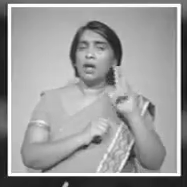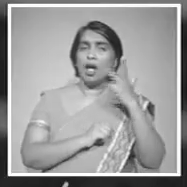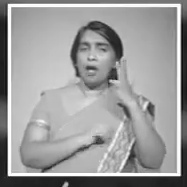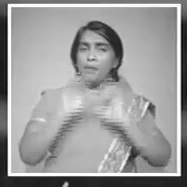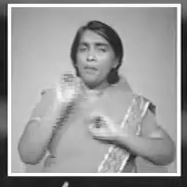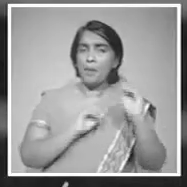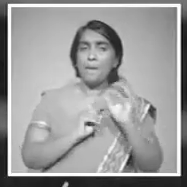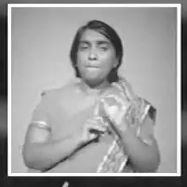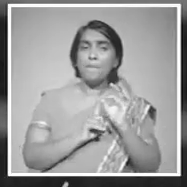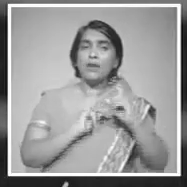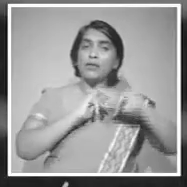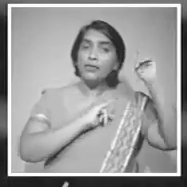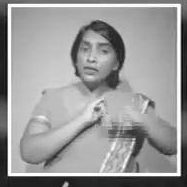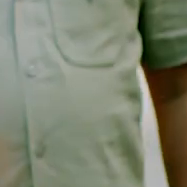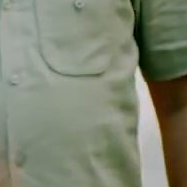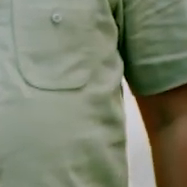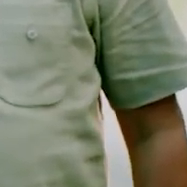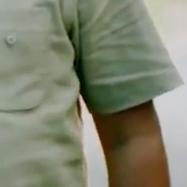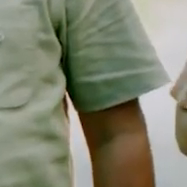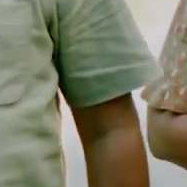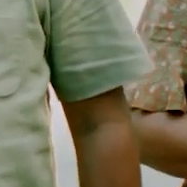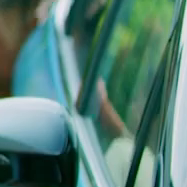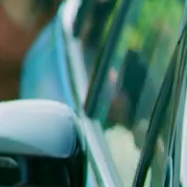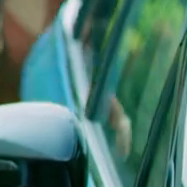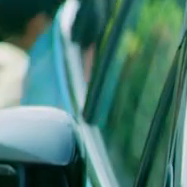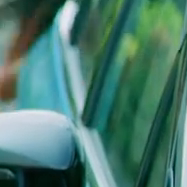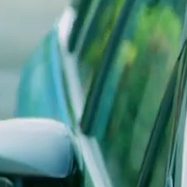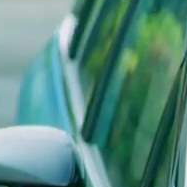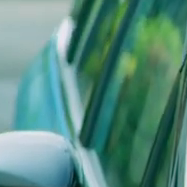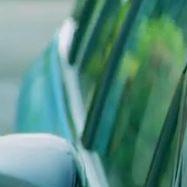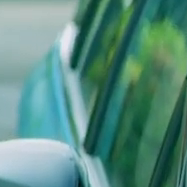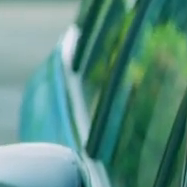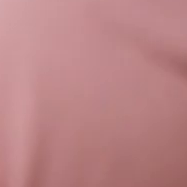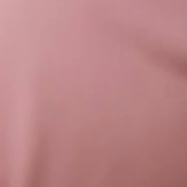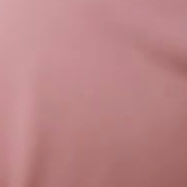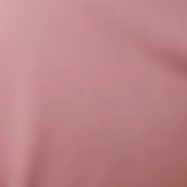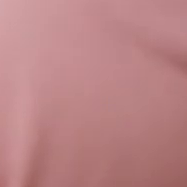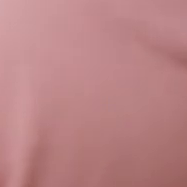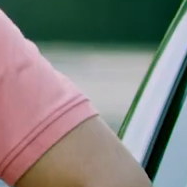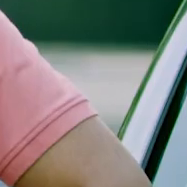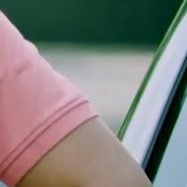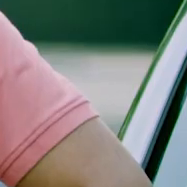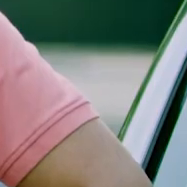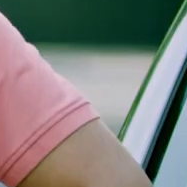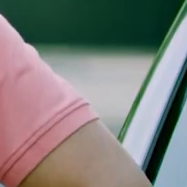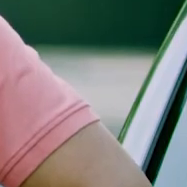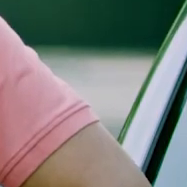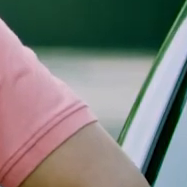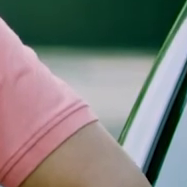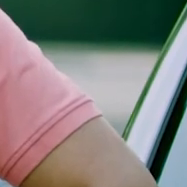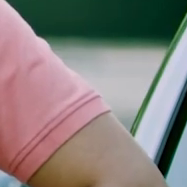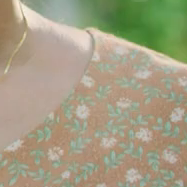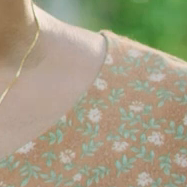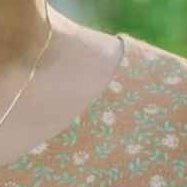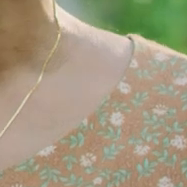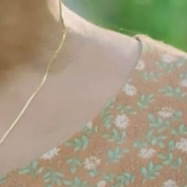90%ක් ගන්න පෞද්ගලික විශ්වවිද්‍යාලේ දරුවන්ව අලුතෙන්මනේ ඔව් පර්මිට් එකක් හම්බුණානේ ඈ ඒ කොහොමද මම රටේ දි සල්ලි යුවේ